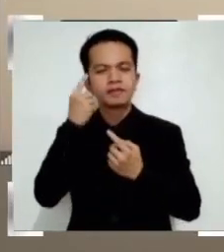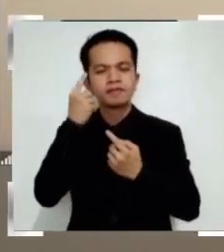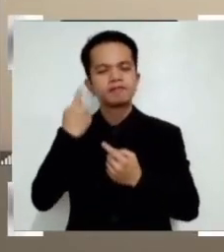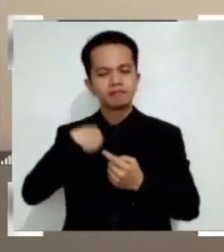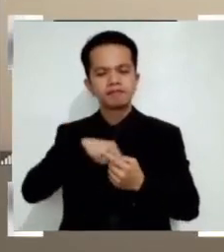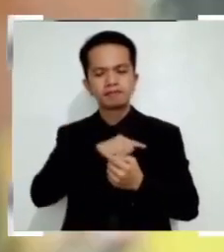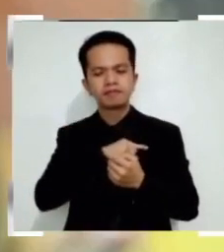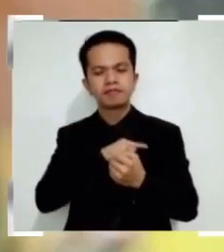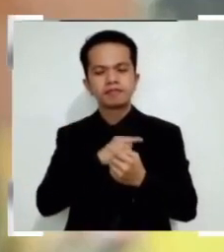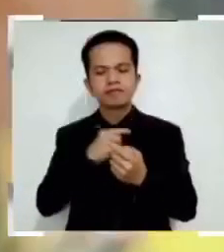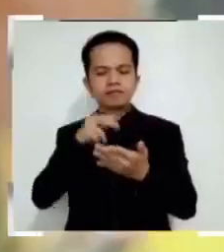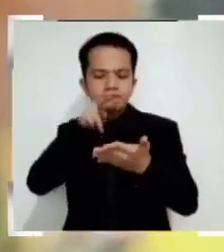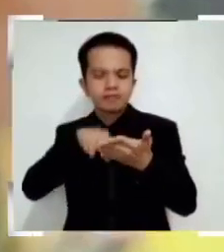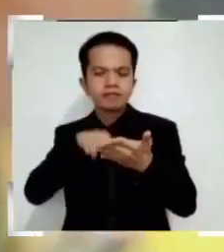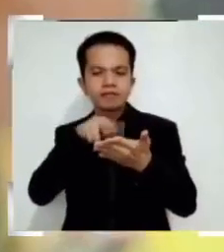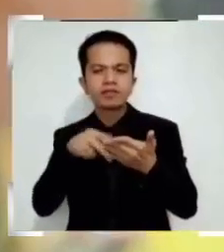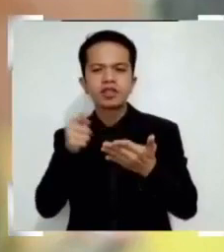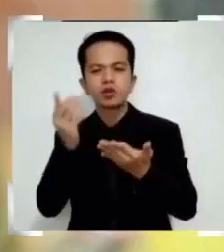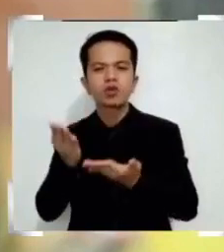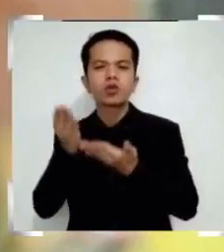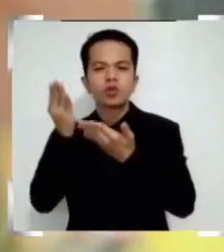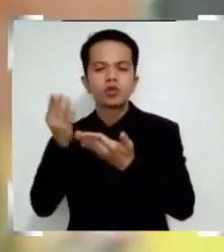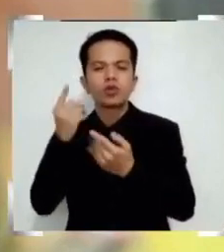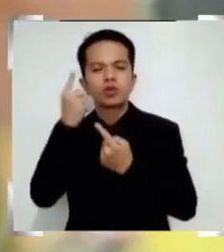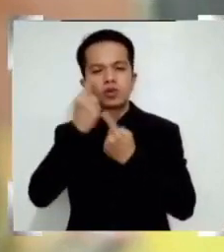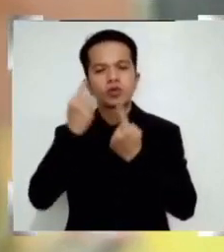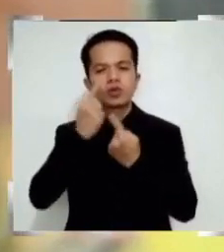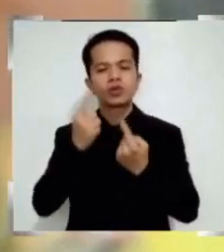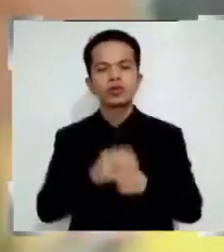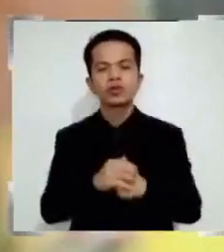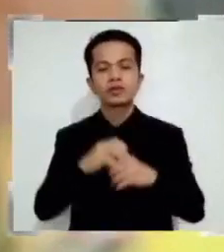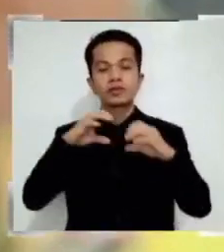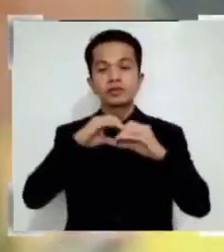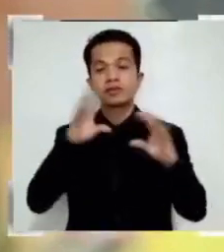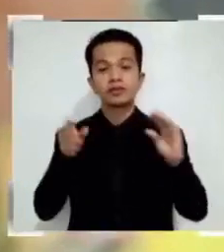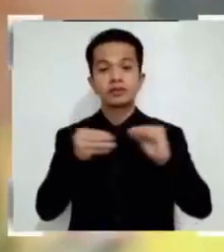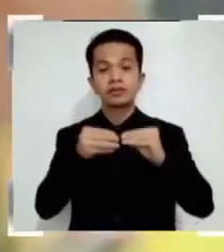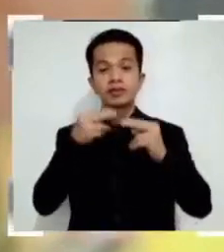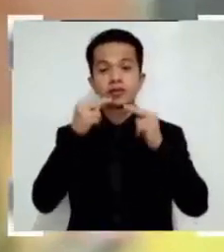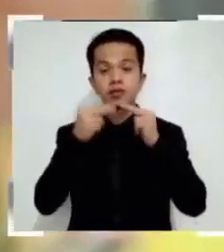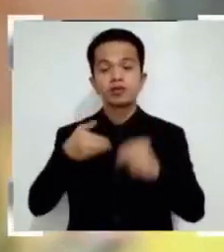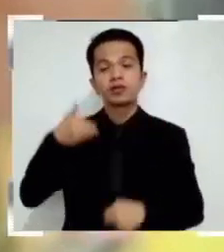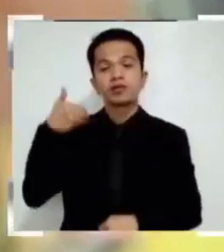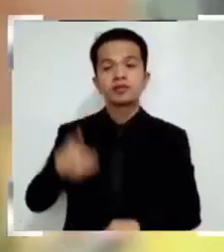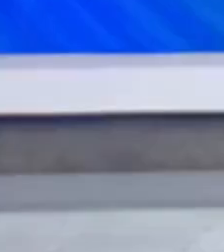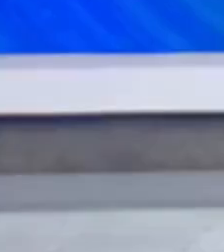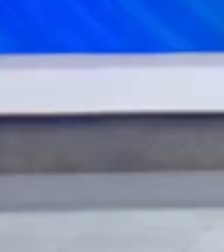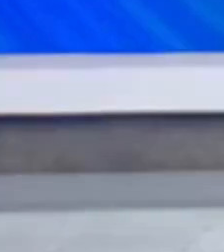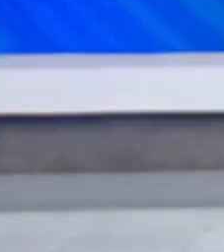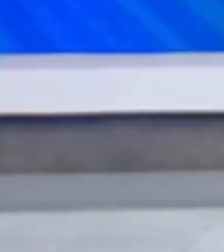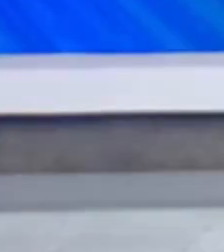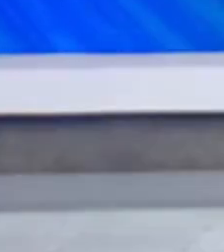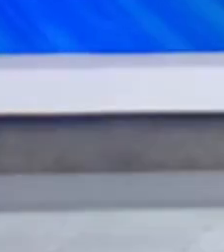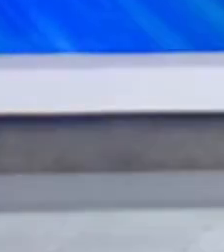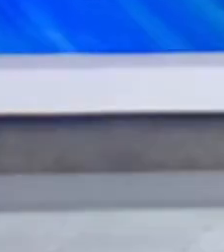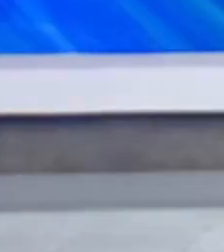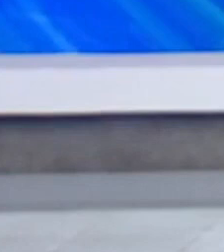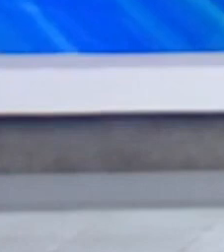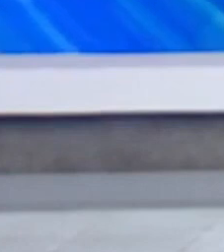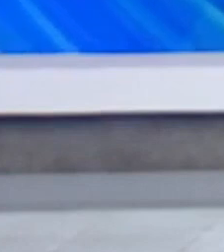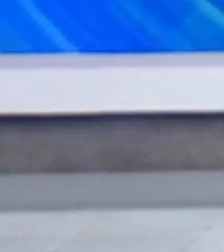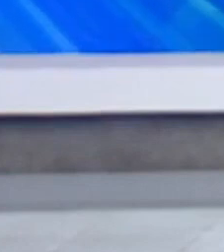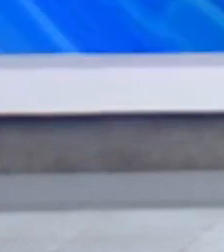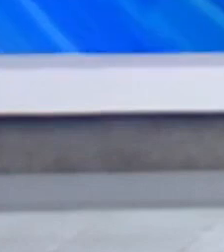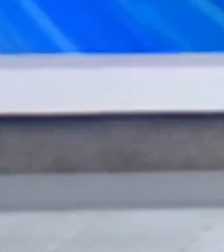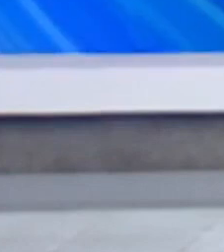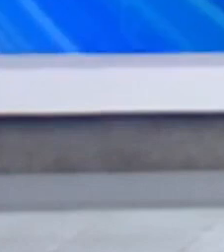Secretary Pascual. Para sa GMA Integrated News, Bernadette Reyes ang inyong saksi. Makaigan, samahan niyo kaming saksihan